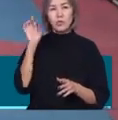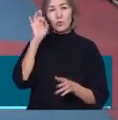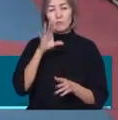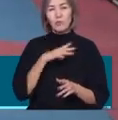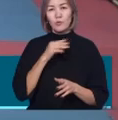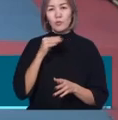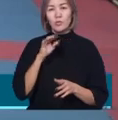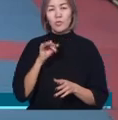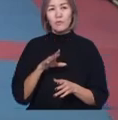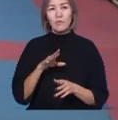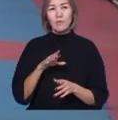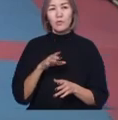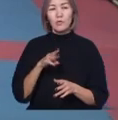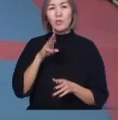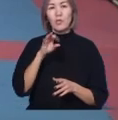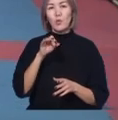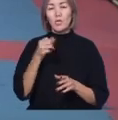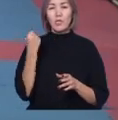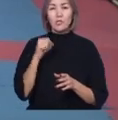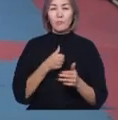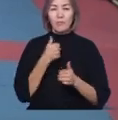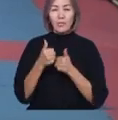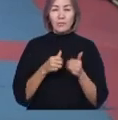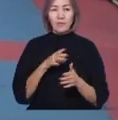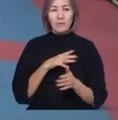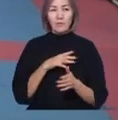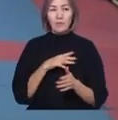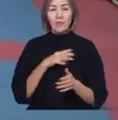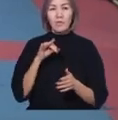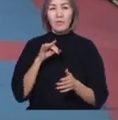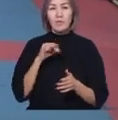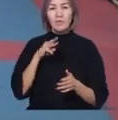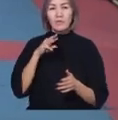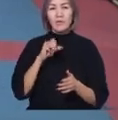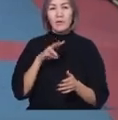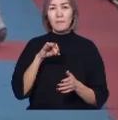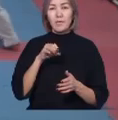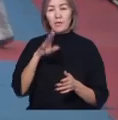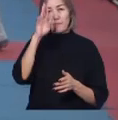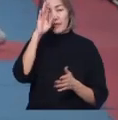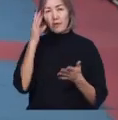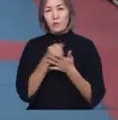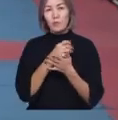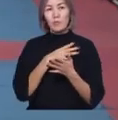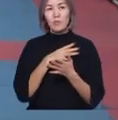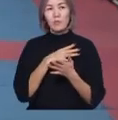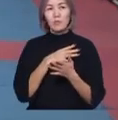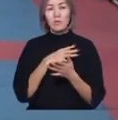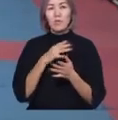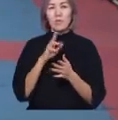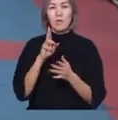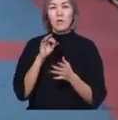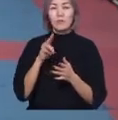болды. Токиода өткен чемпионатта İbrahim Tamirlan деген жігіт, ол енді айтатын болсақ,